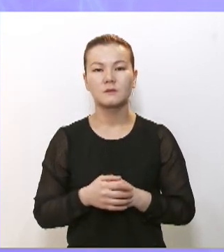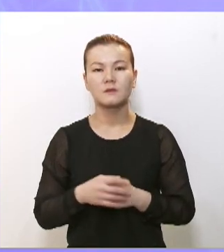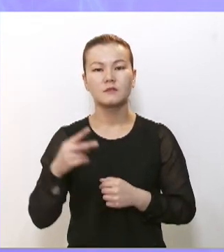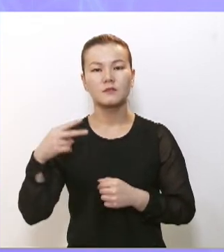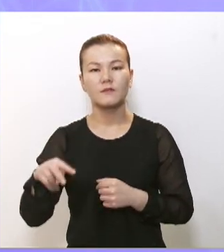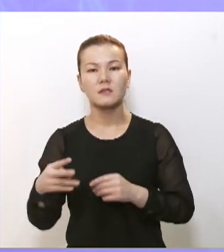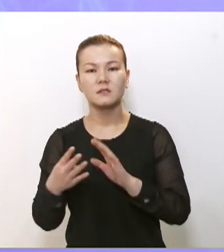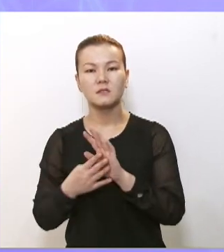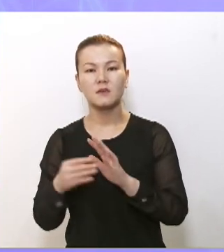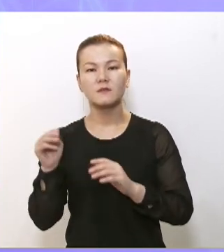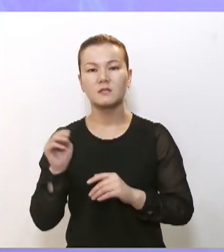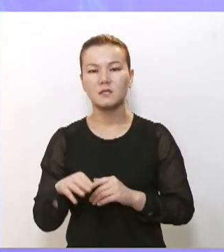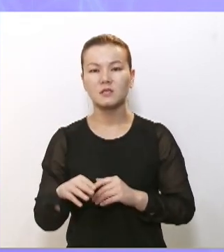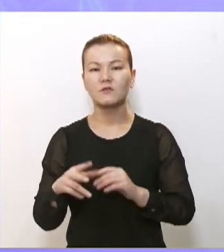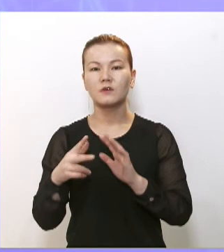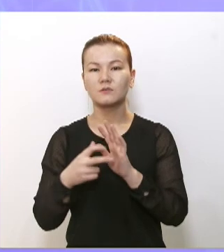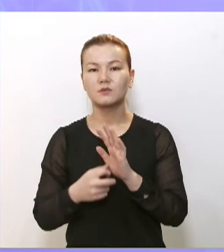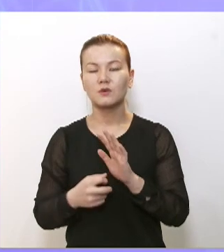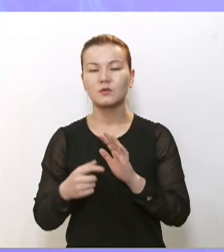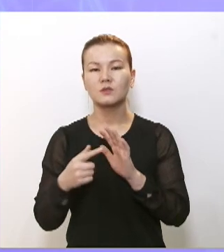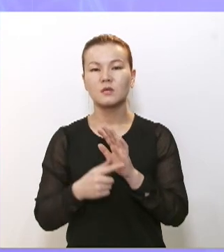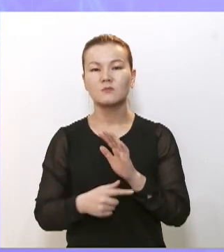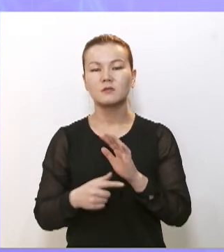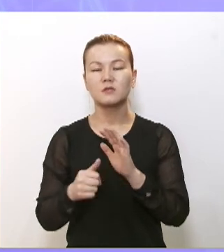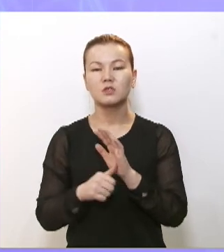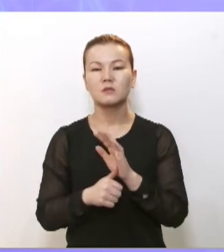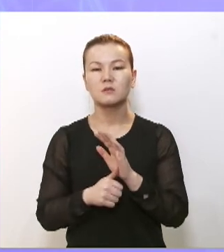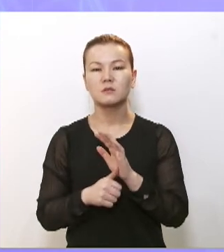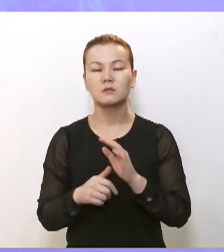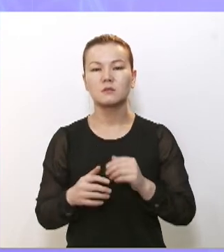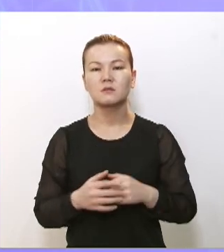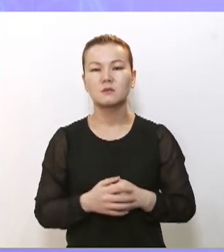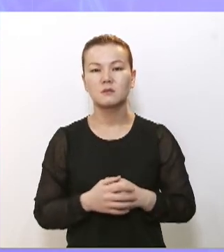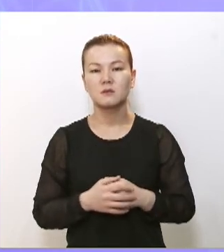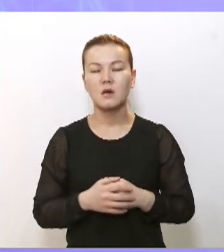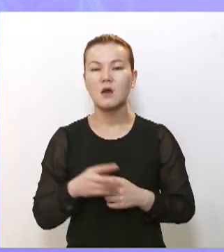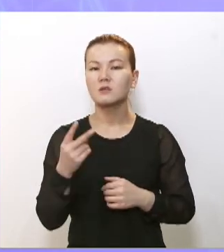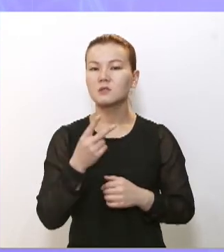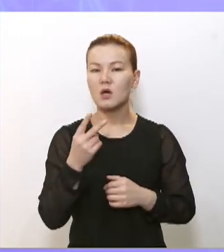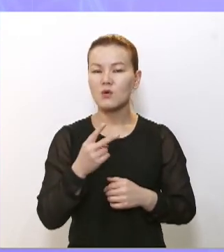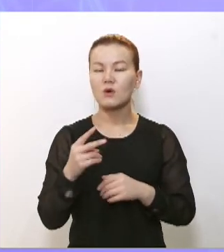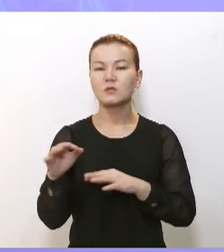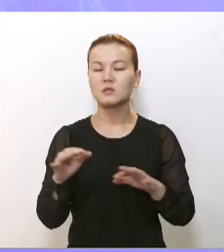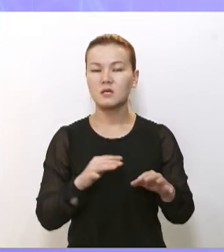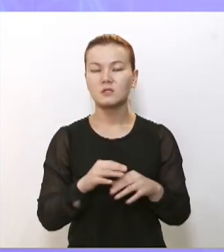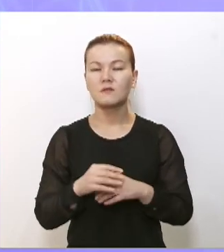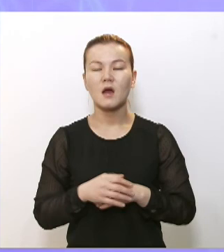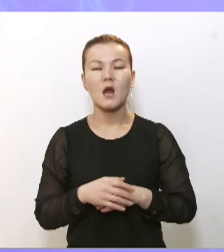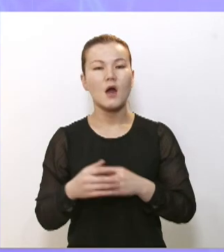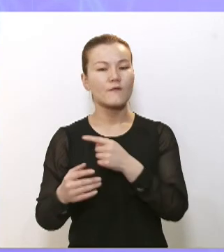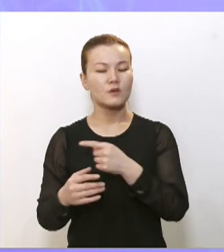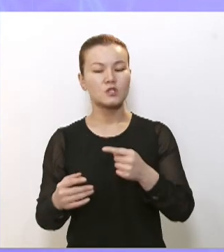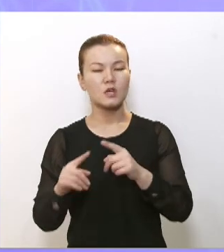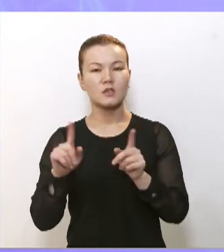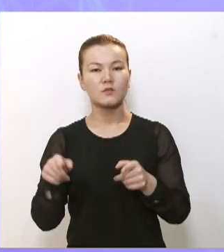29 тысяч восемьсот семьдесят шесть второе действие вычитания в